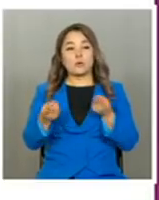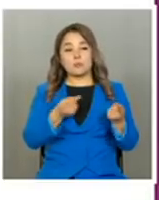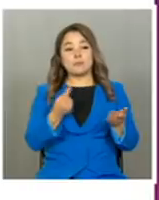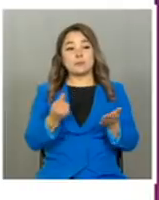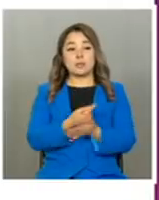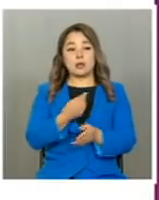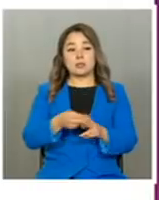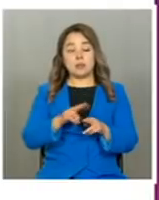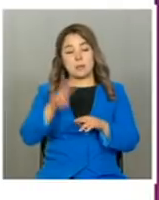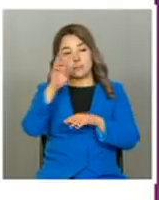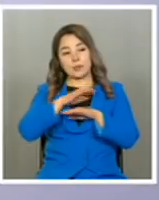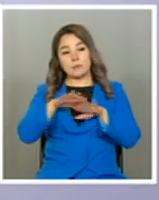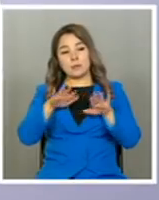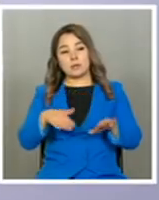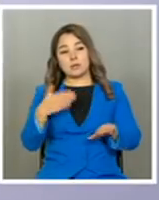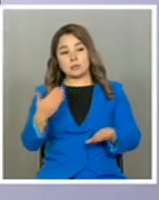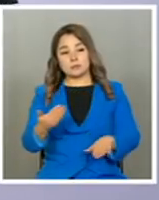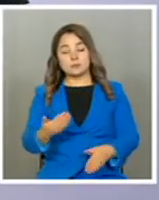алғашқы мемлекеті.